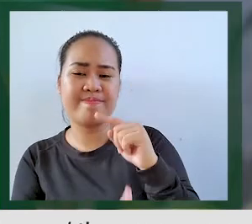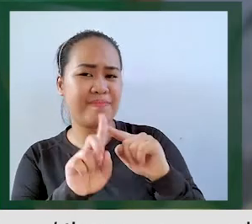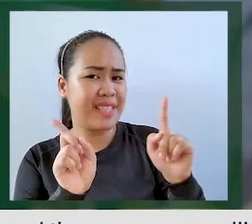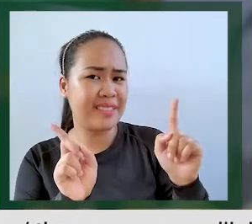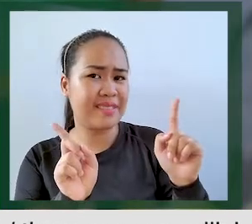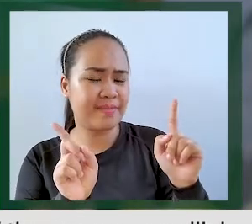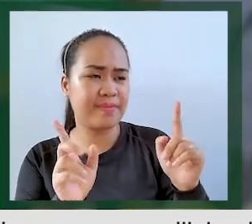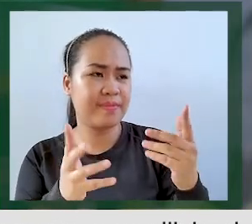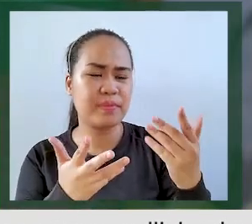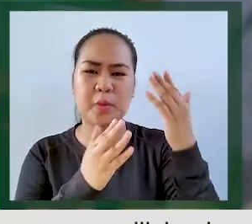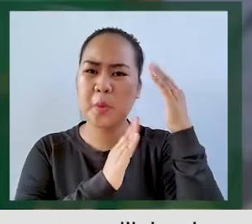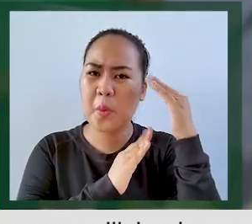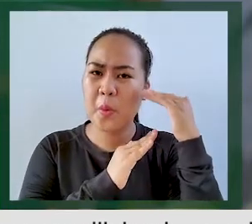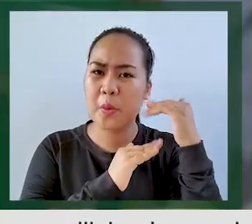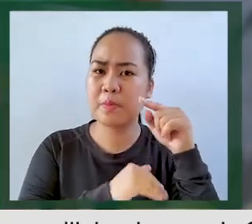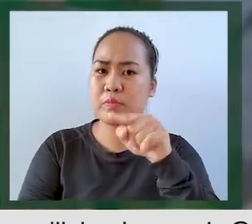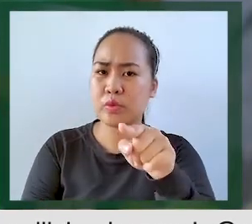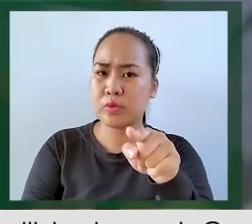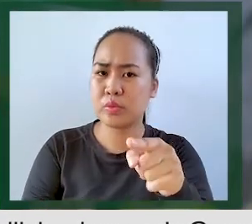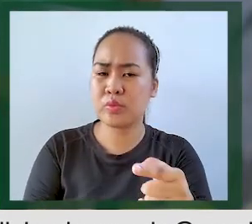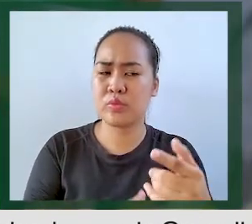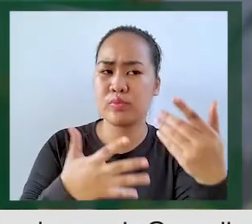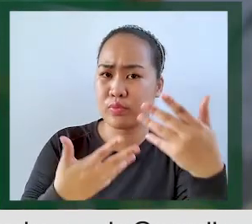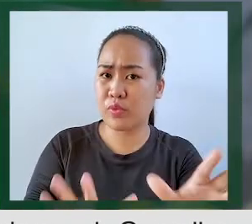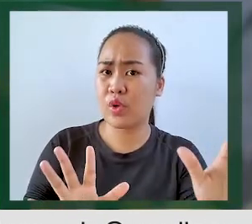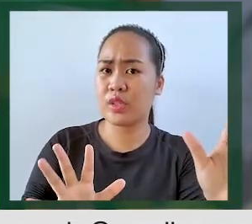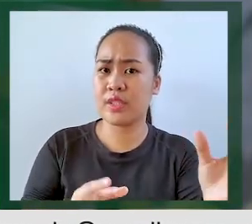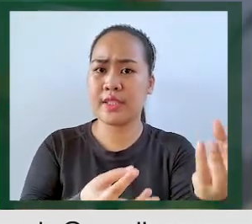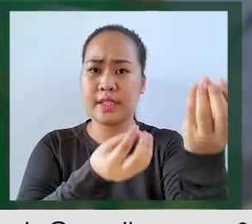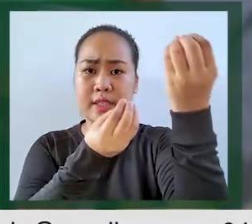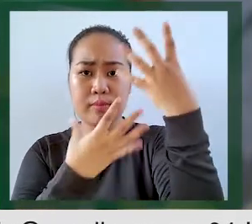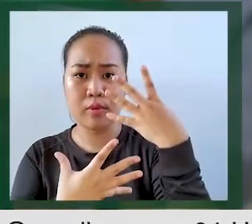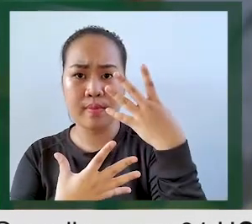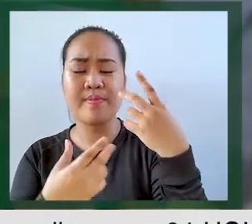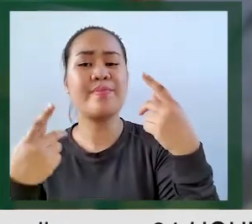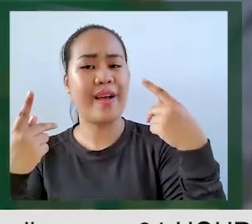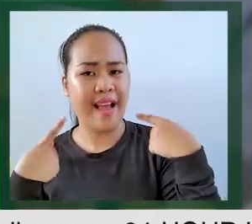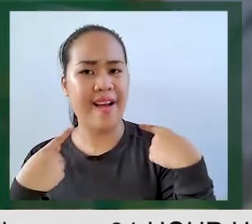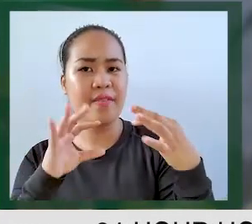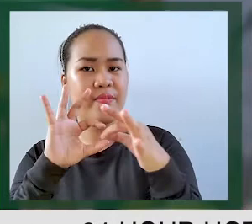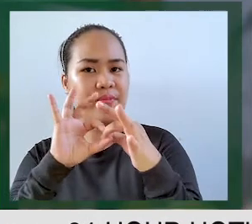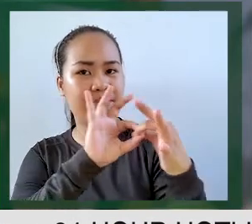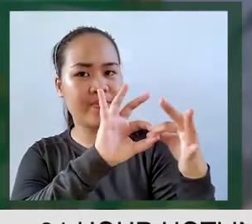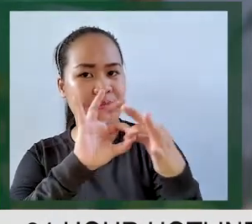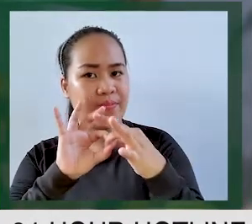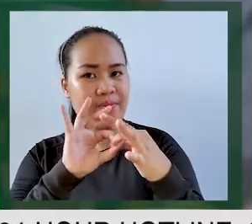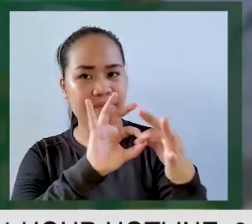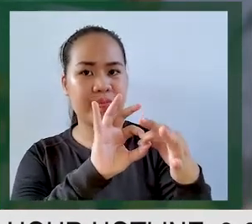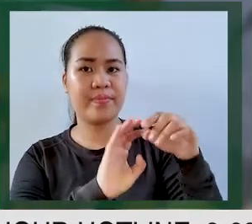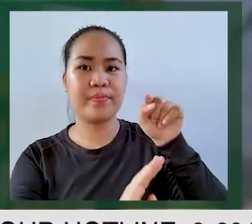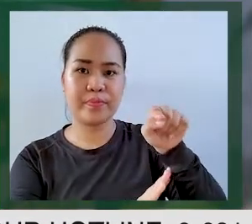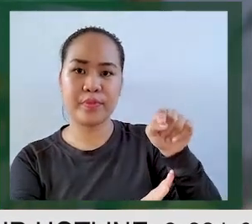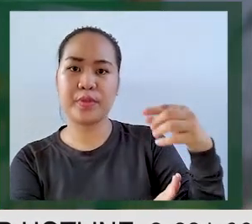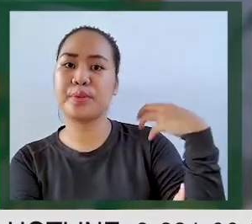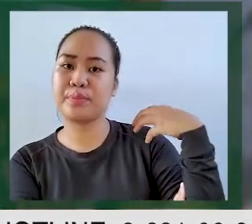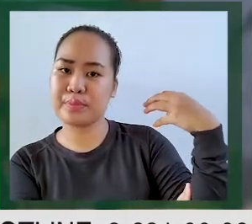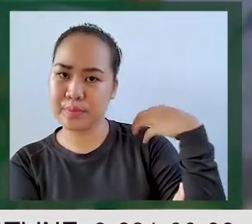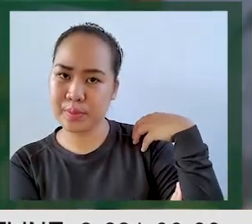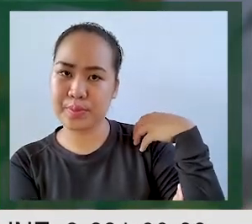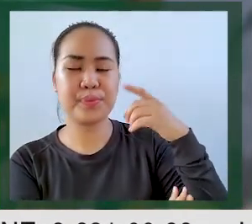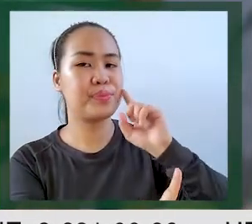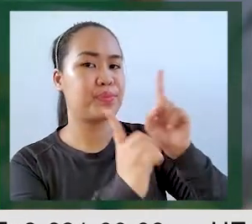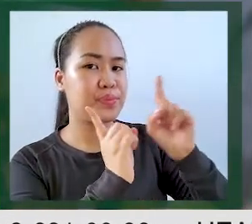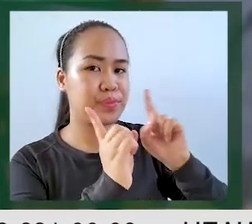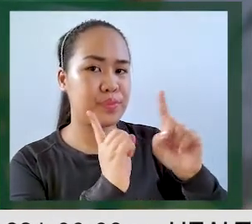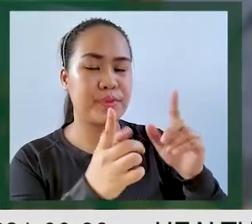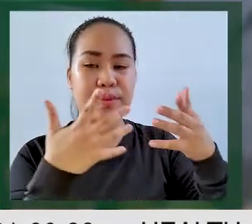employer. Diba? Kung kayo ay nasa building, may coordination na rin kayo dun sa inyong building admin.